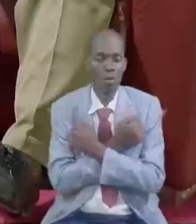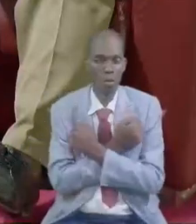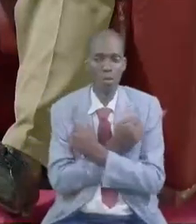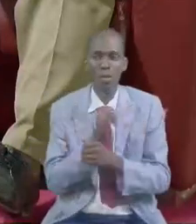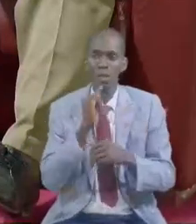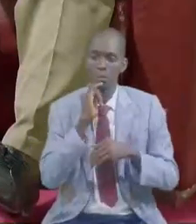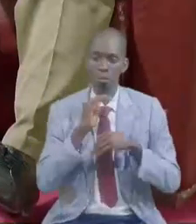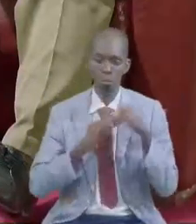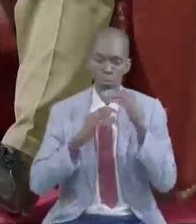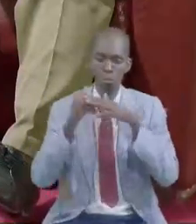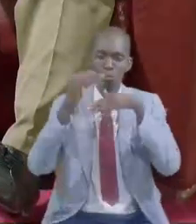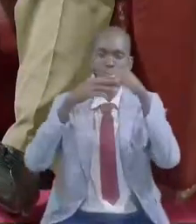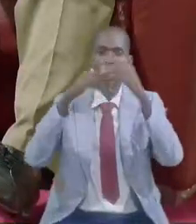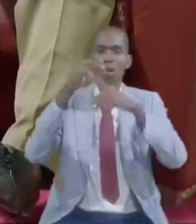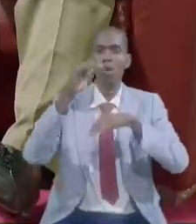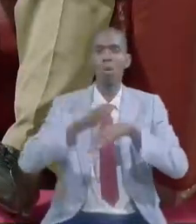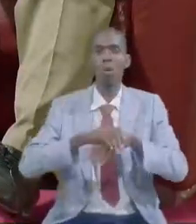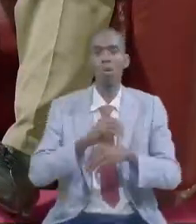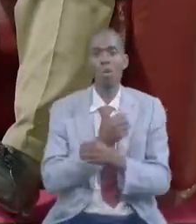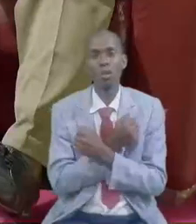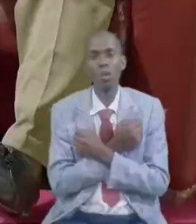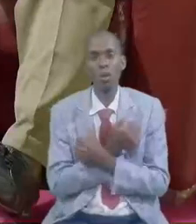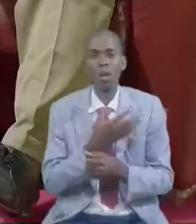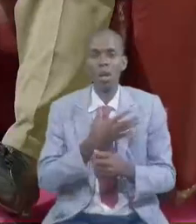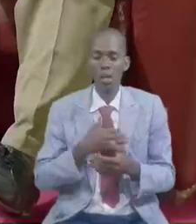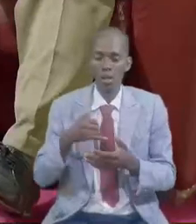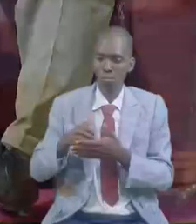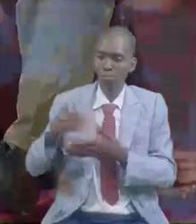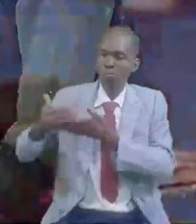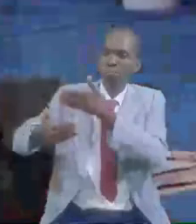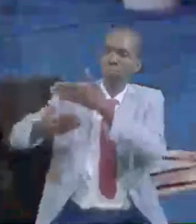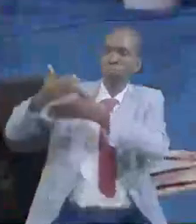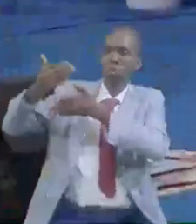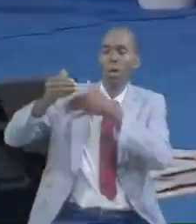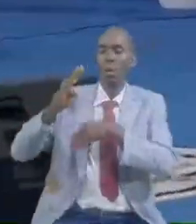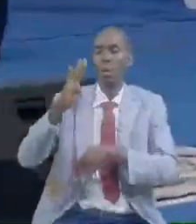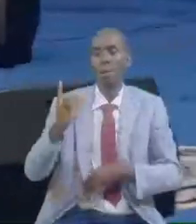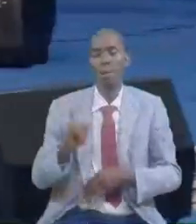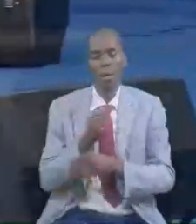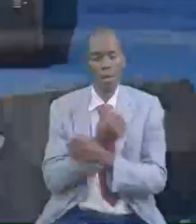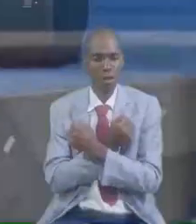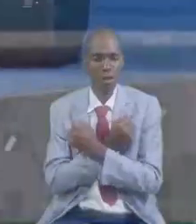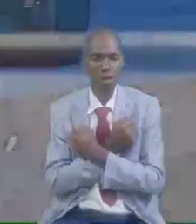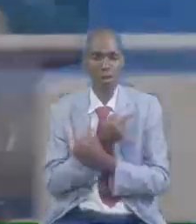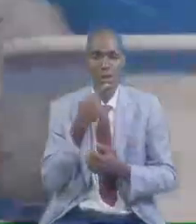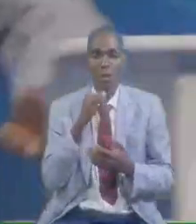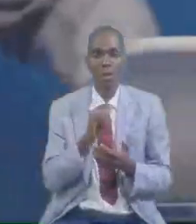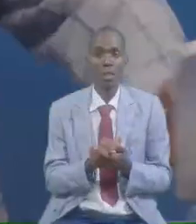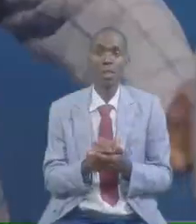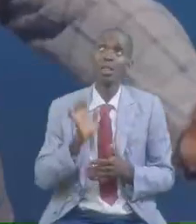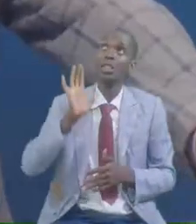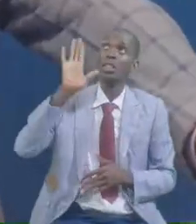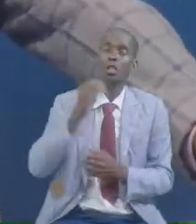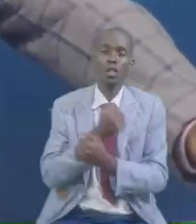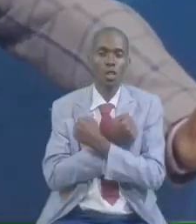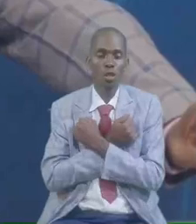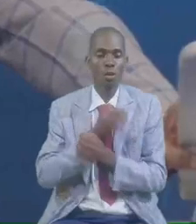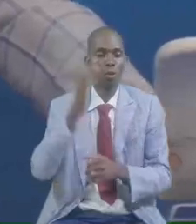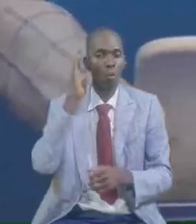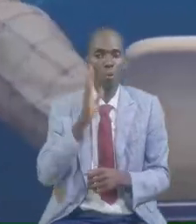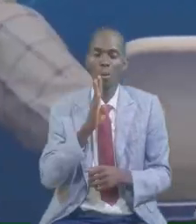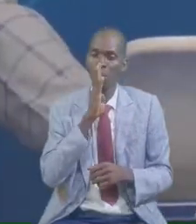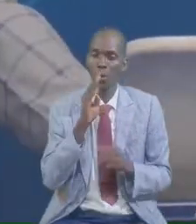bâtie sur l'amour. Et elle progresse par l'amour. Il dit, son amour sera avec